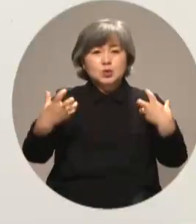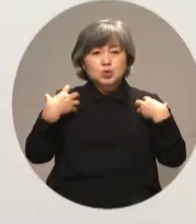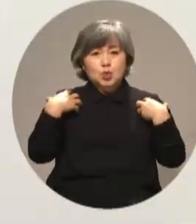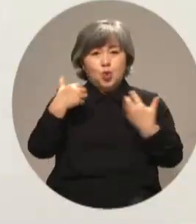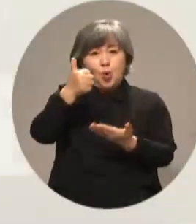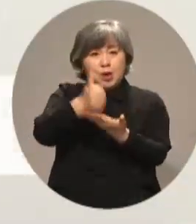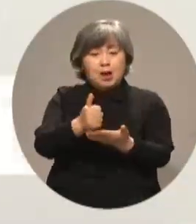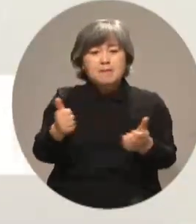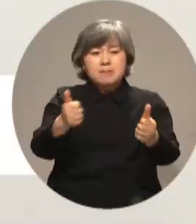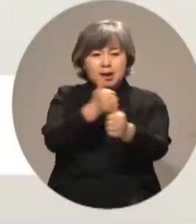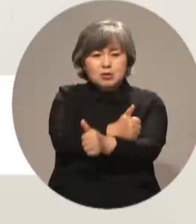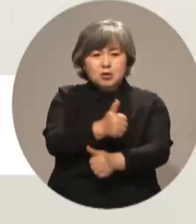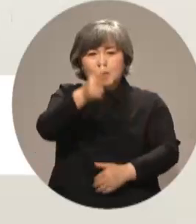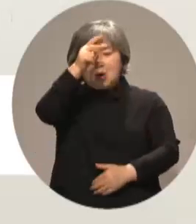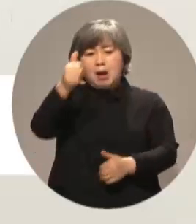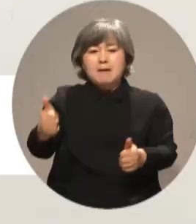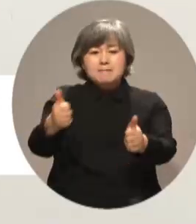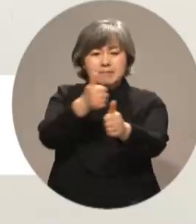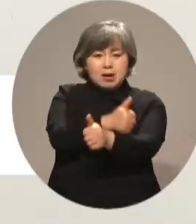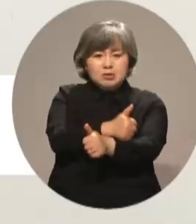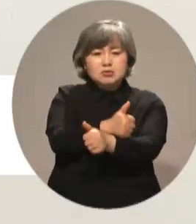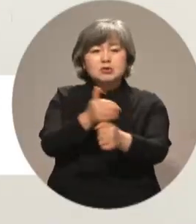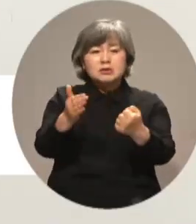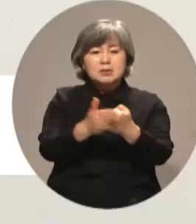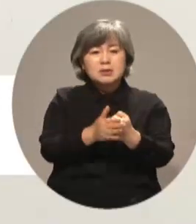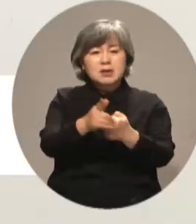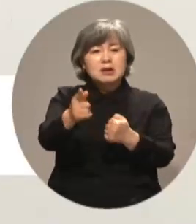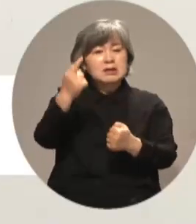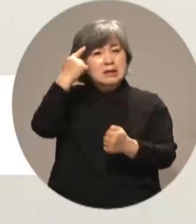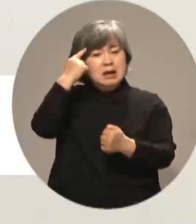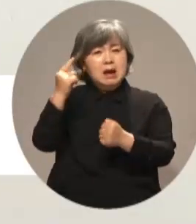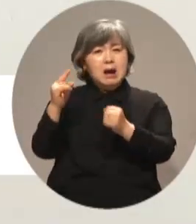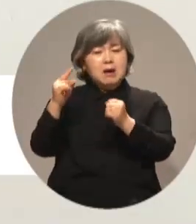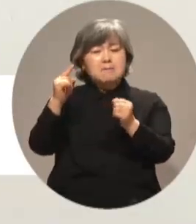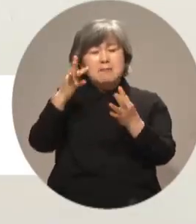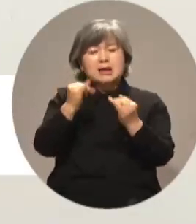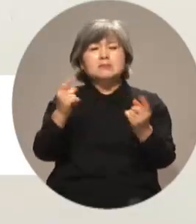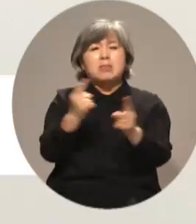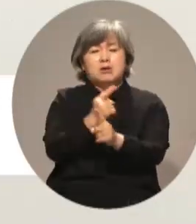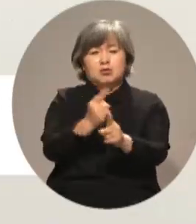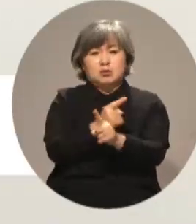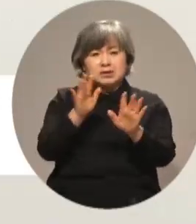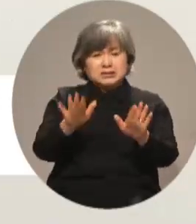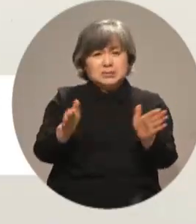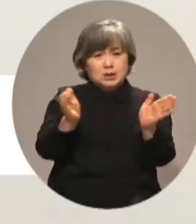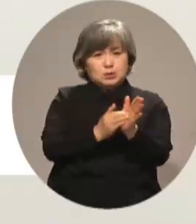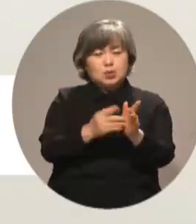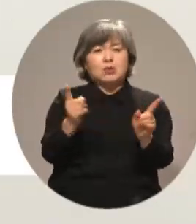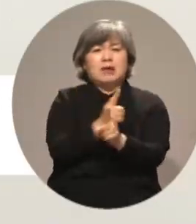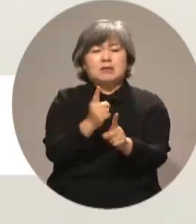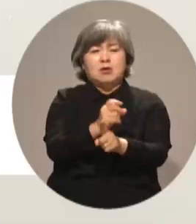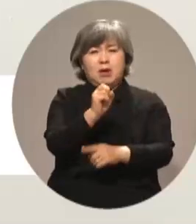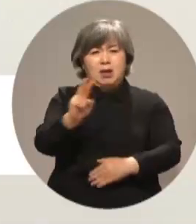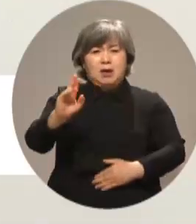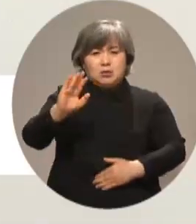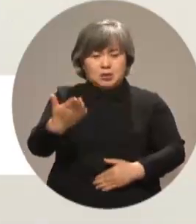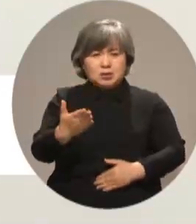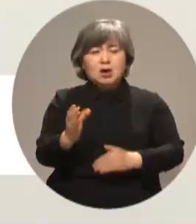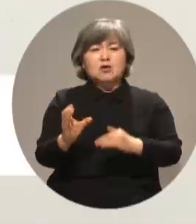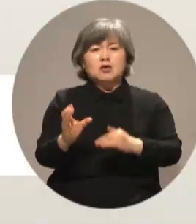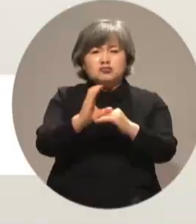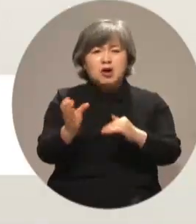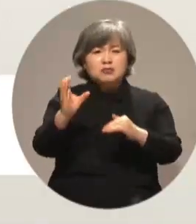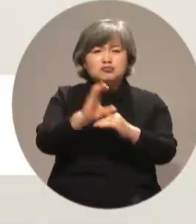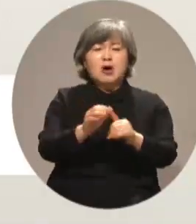화장 바뀌죠 경찰청 바뀌죠 그러다 보니까 의견들이 이렇게 바뀌는 거예요 지금이라도 개정을 해야 한다고 해서 추가적인